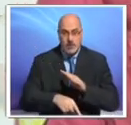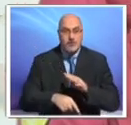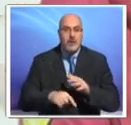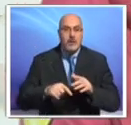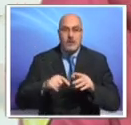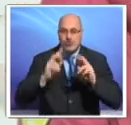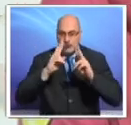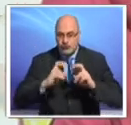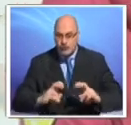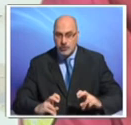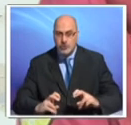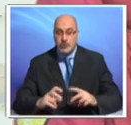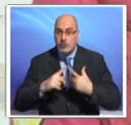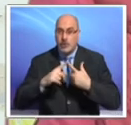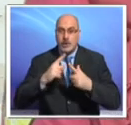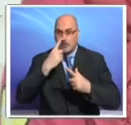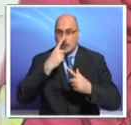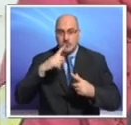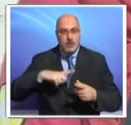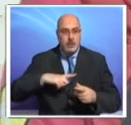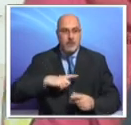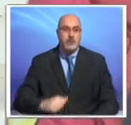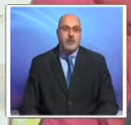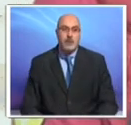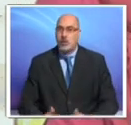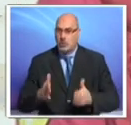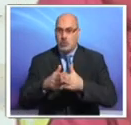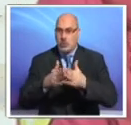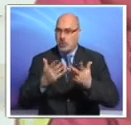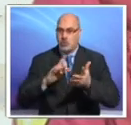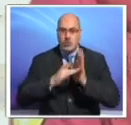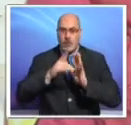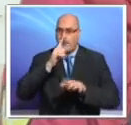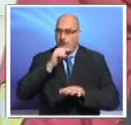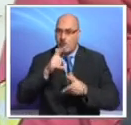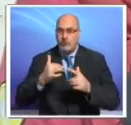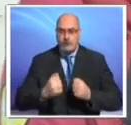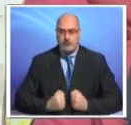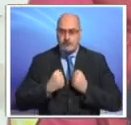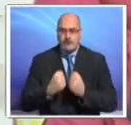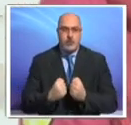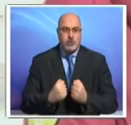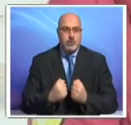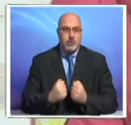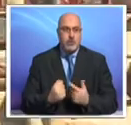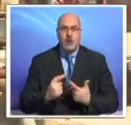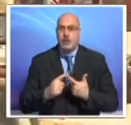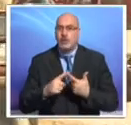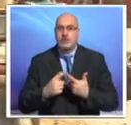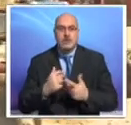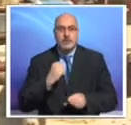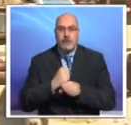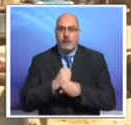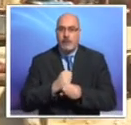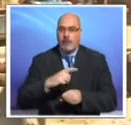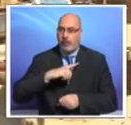الآبار، يعني شخصيتها قوية. يعني أنا ندعي أي مرأة يعني شخصيتها قوية وحابة ديرها